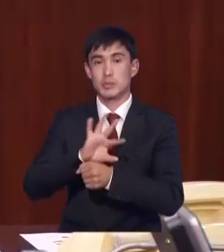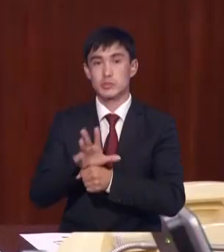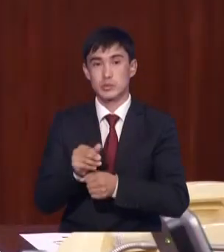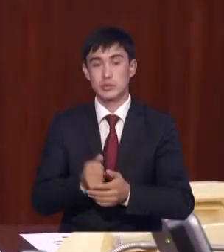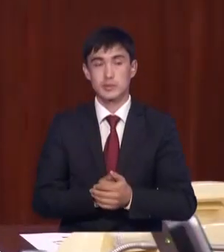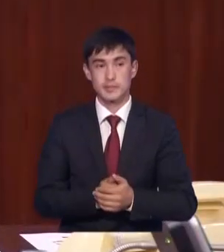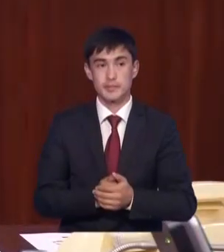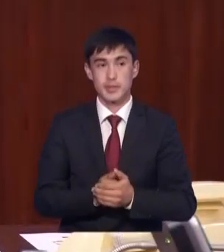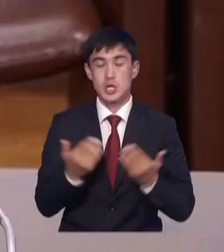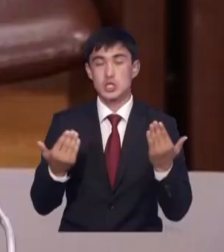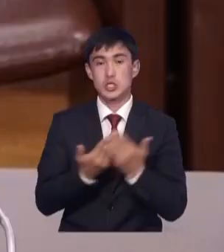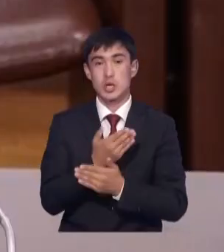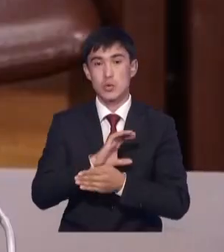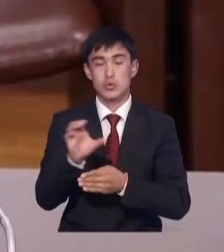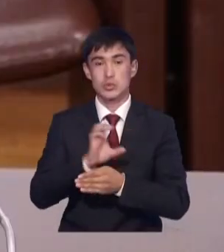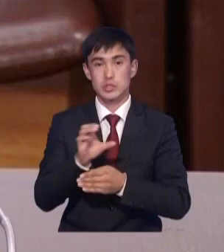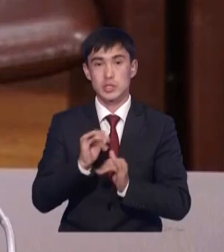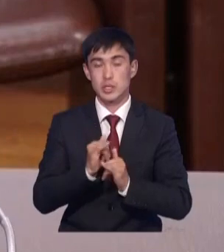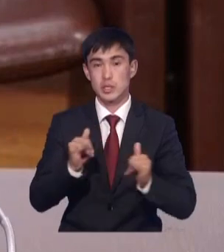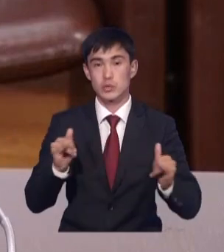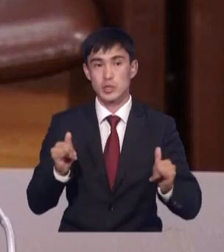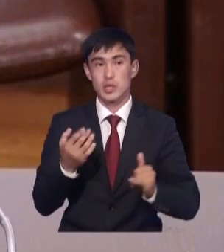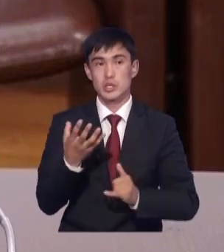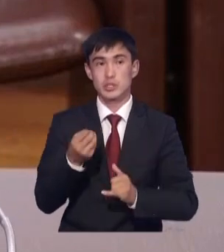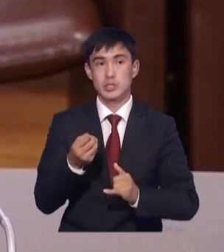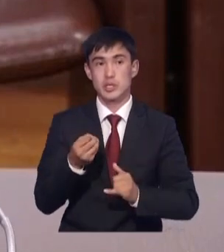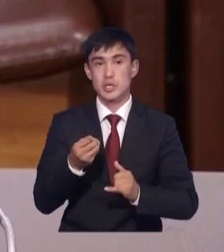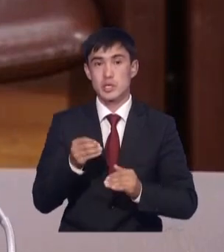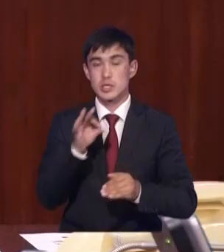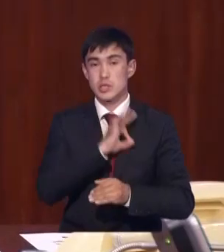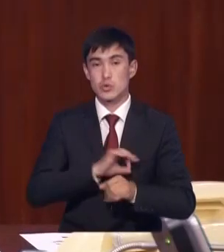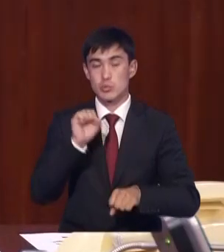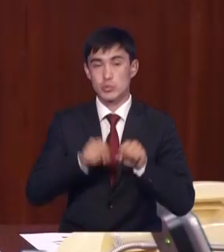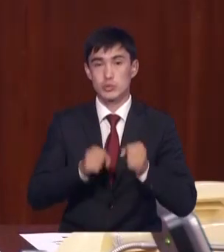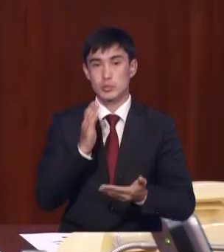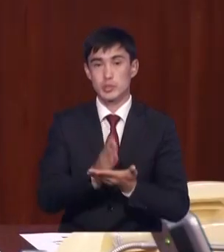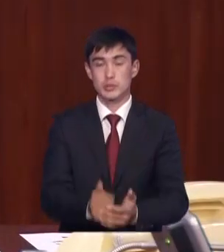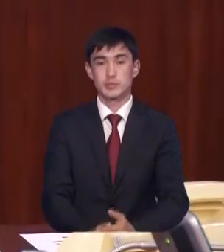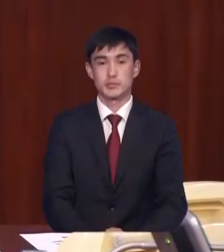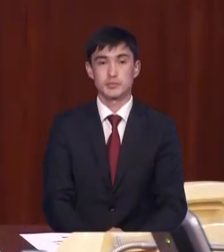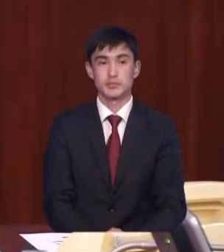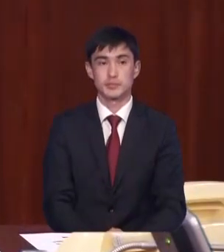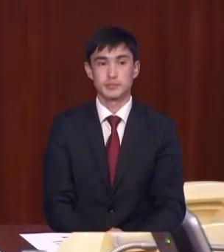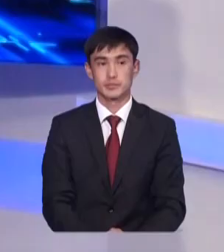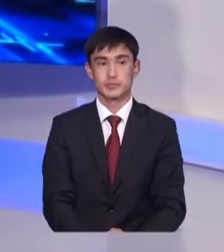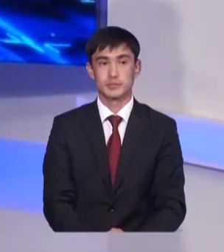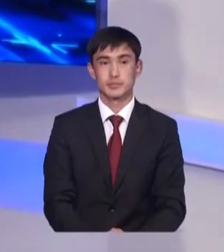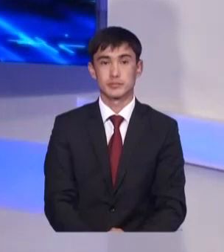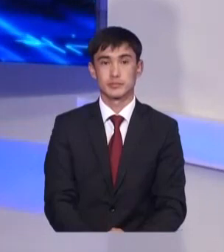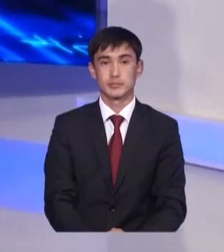етуге, жаңа өндірістерді кеңейтуге және игеруге мүмкіндік береді.